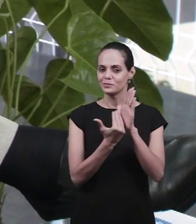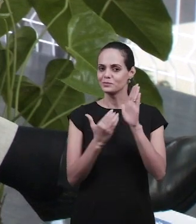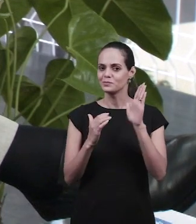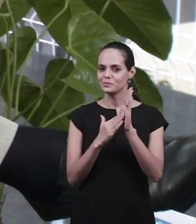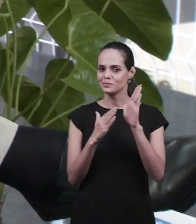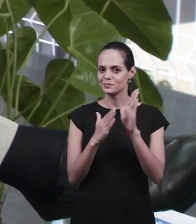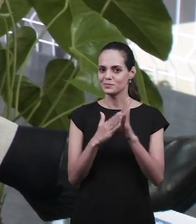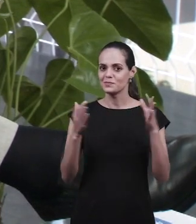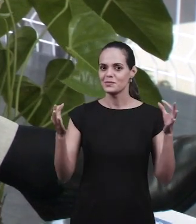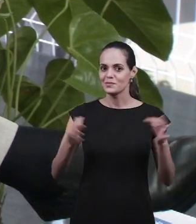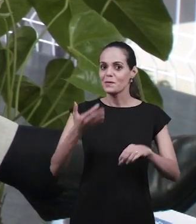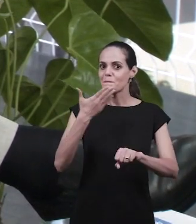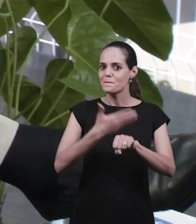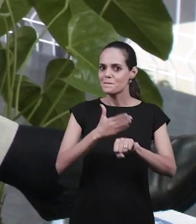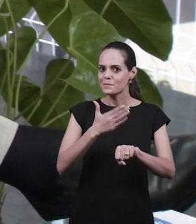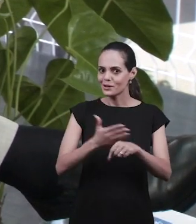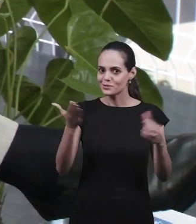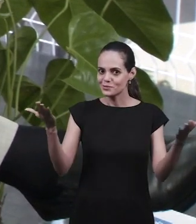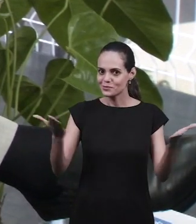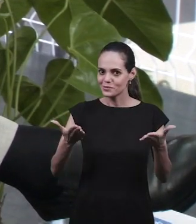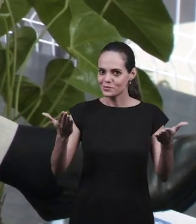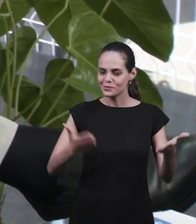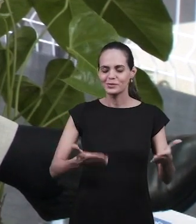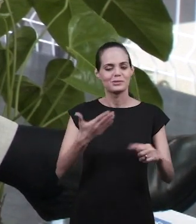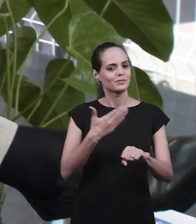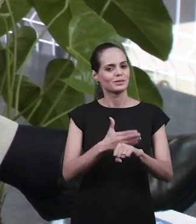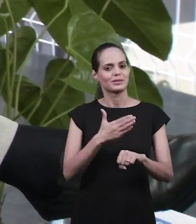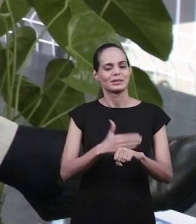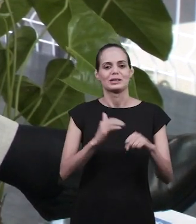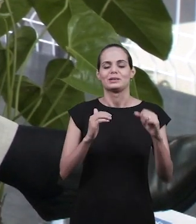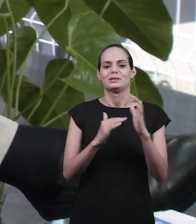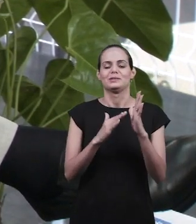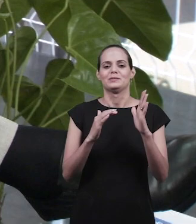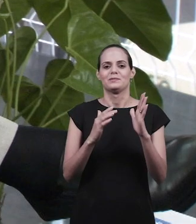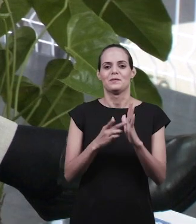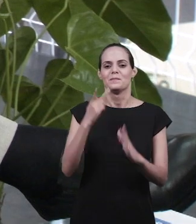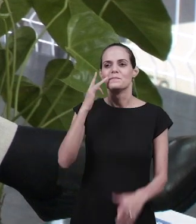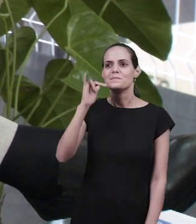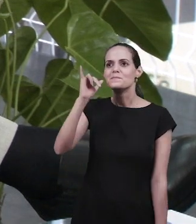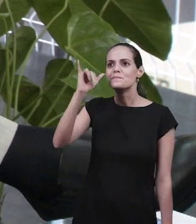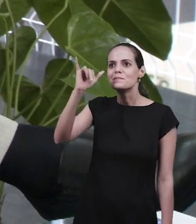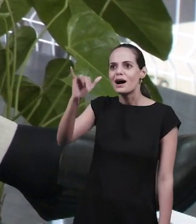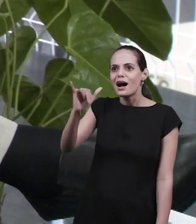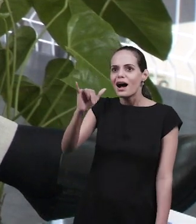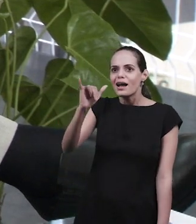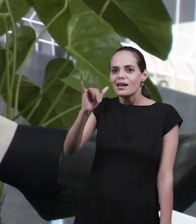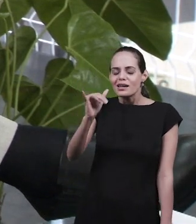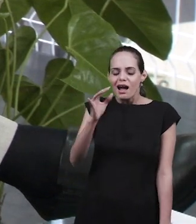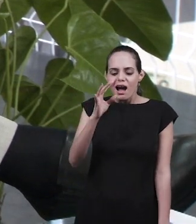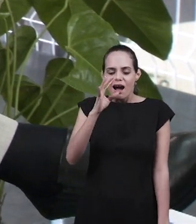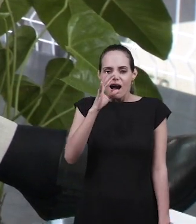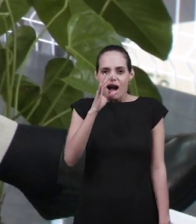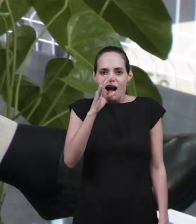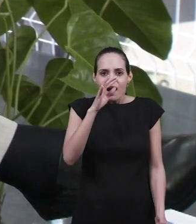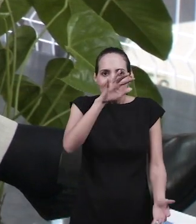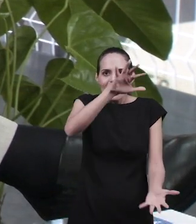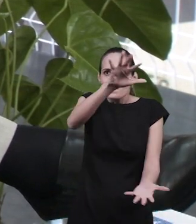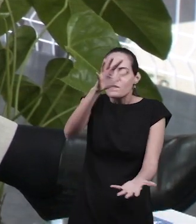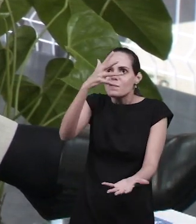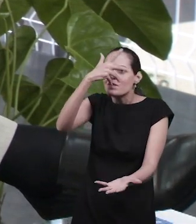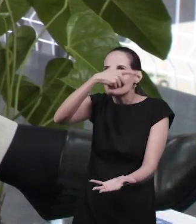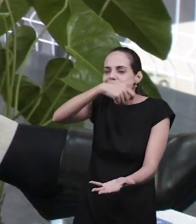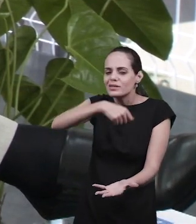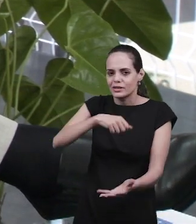dans un volet parfaite louange complètement pratique, nous allons nous entraîner la louange Père, ta beauté nous admire, que la